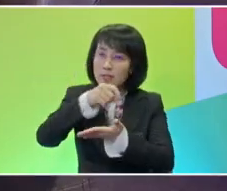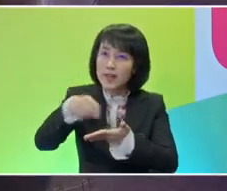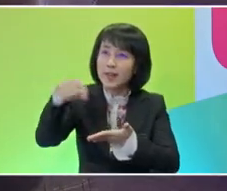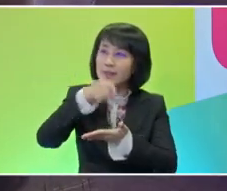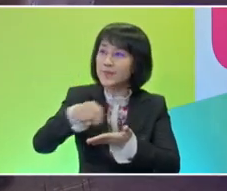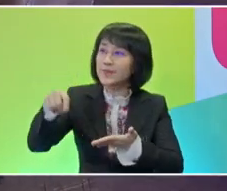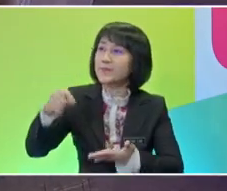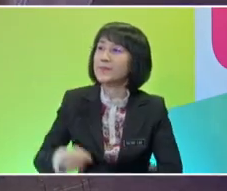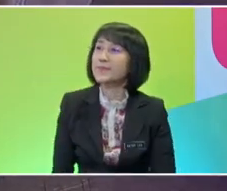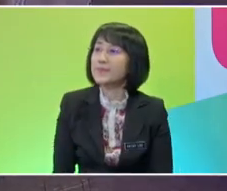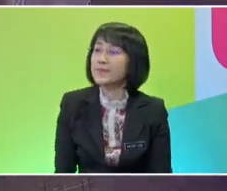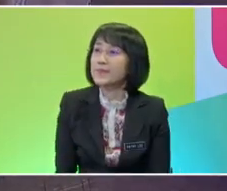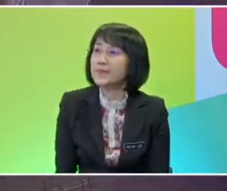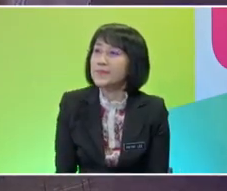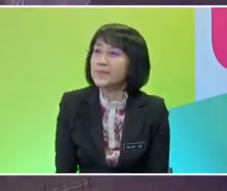Oke